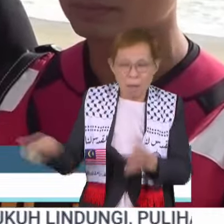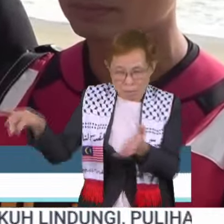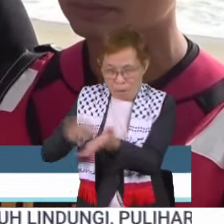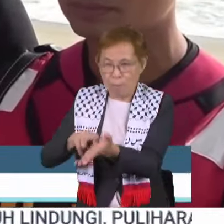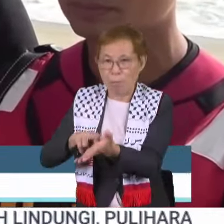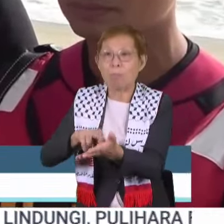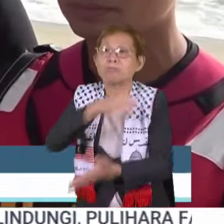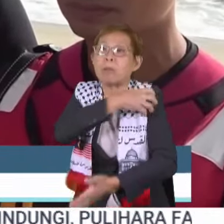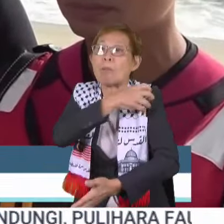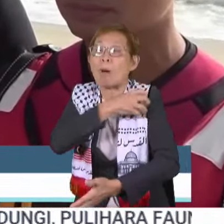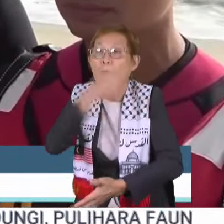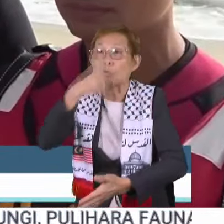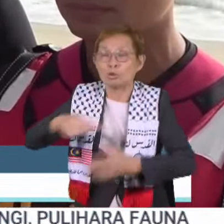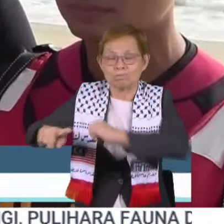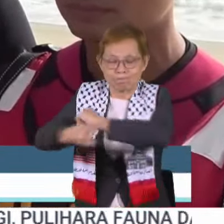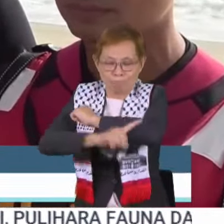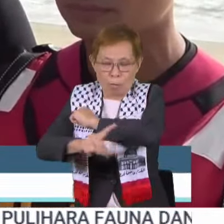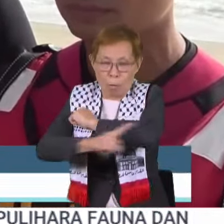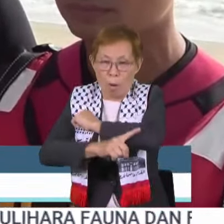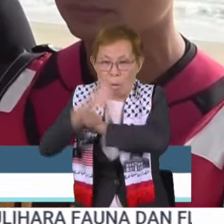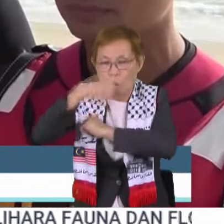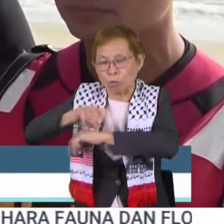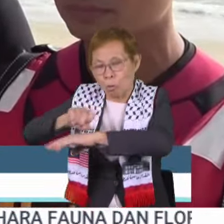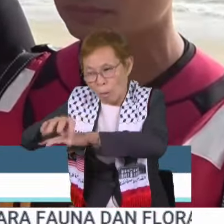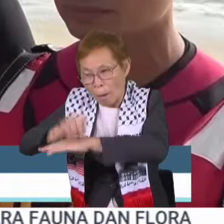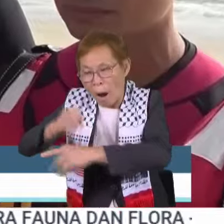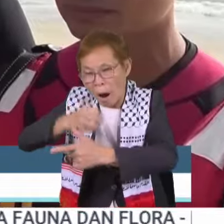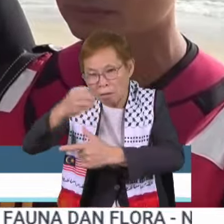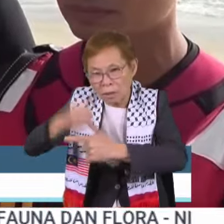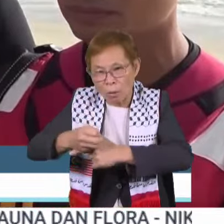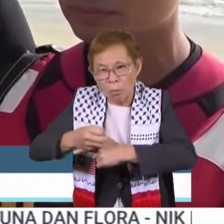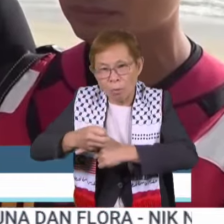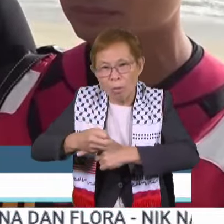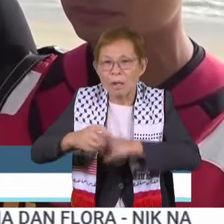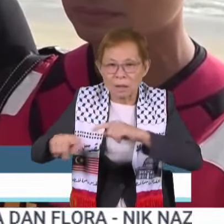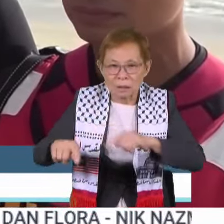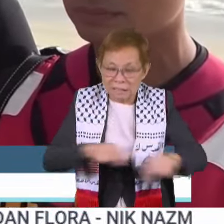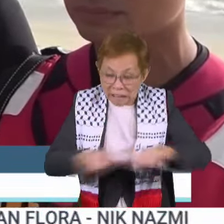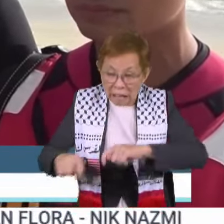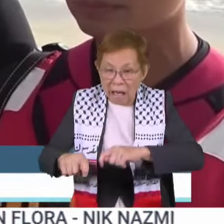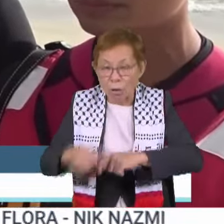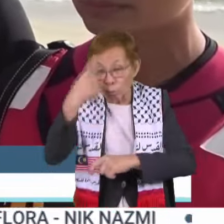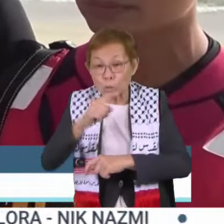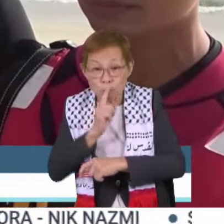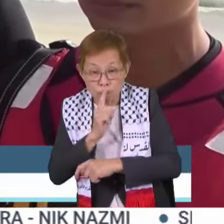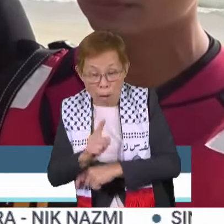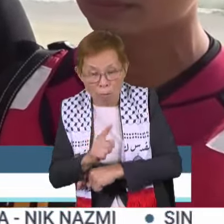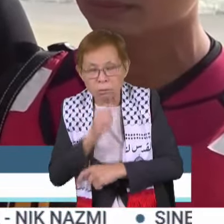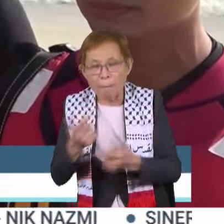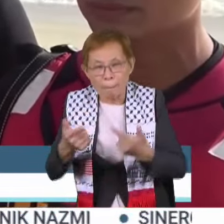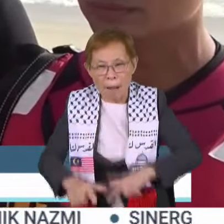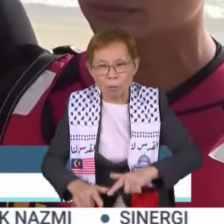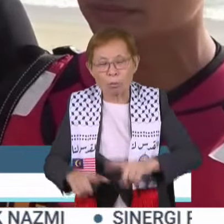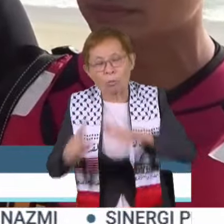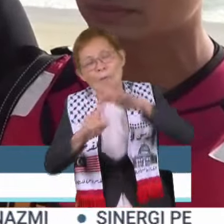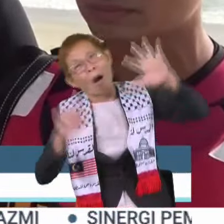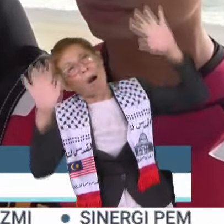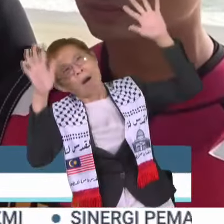pihakkuasa untuk kita mengambil tindakan untuk memberi nasihat ataupun tindakan selanjutnya untuk memastikan tidak berlakunya